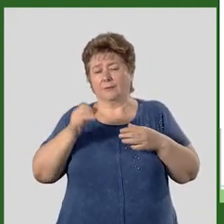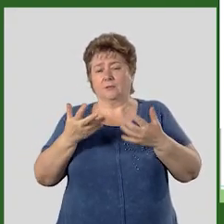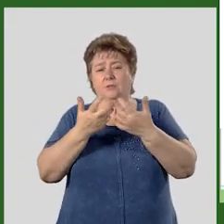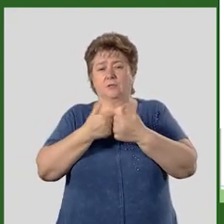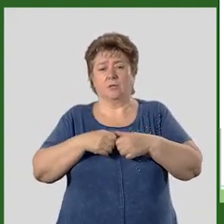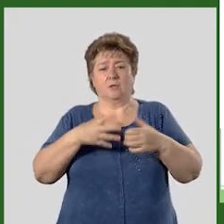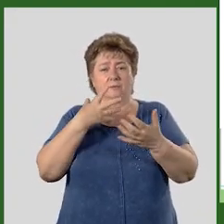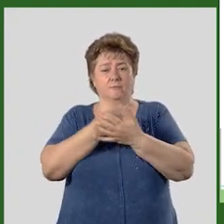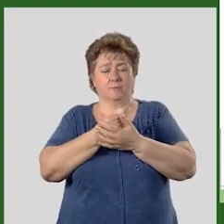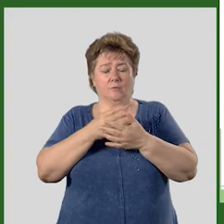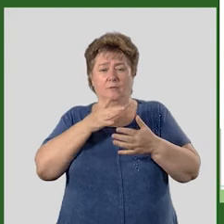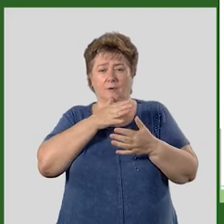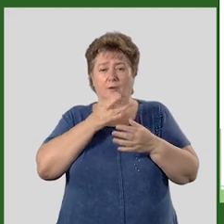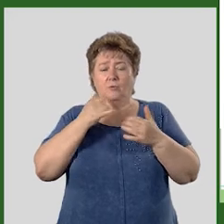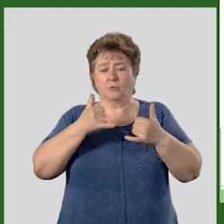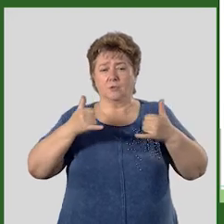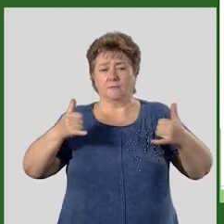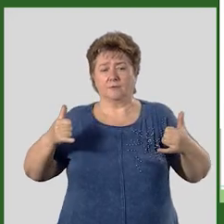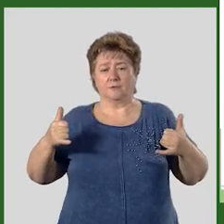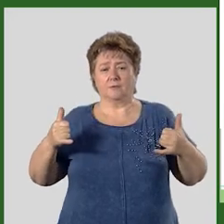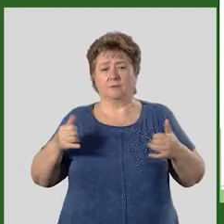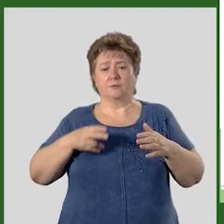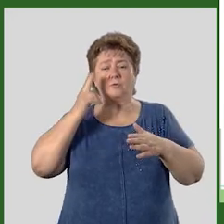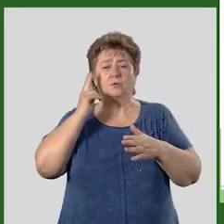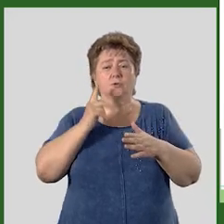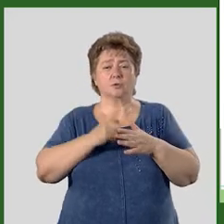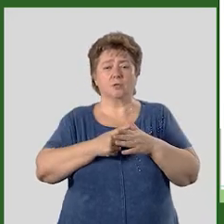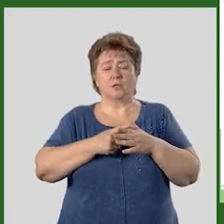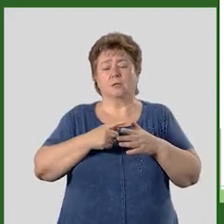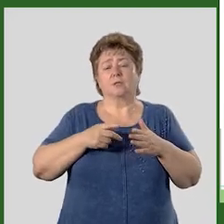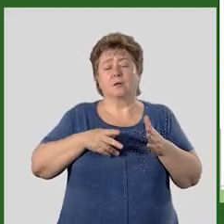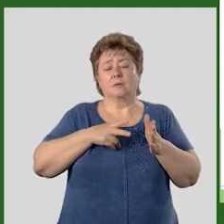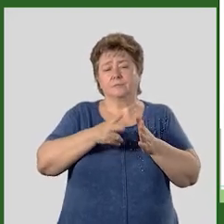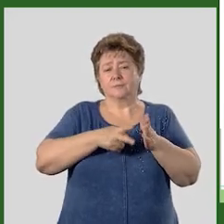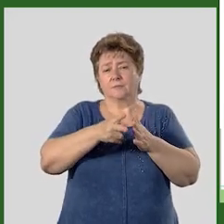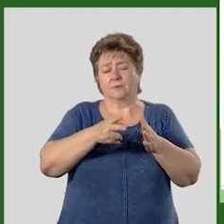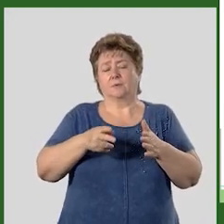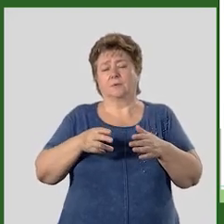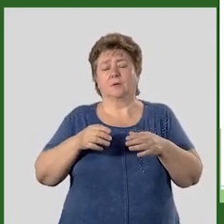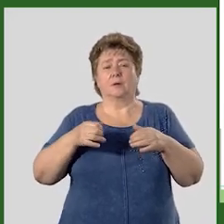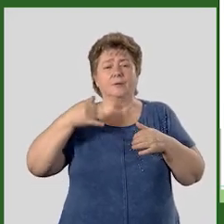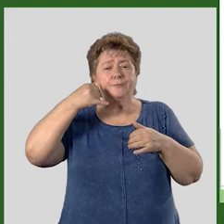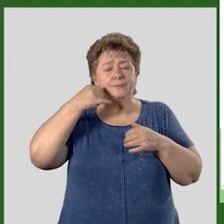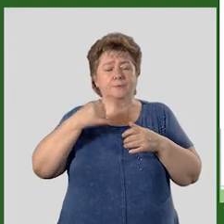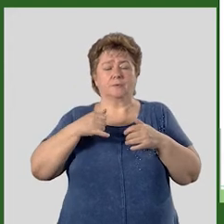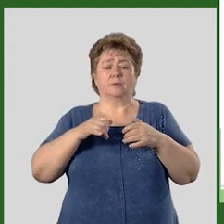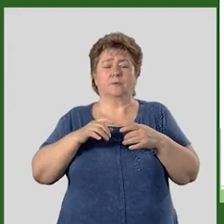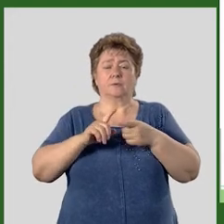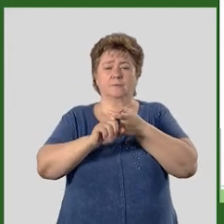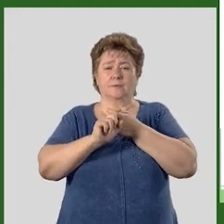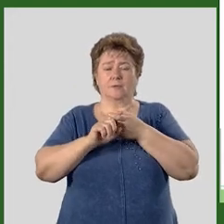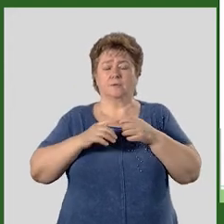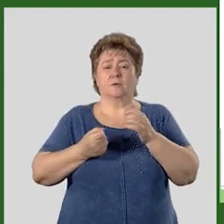счет времени. Но с развитием железнодорожного транспорта, телеграфа,